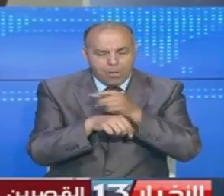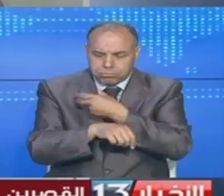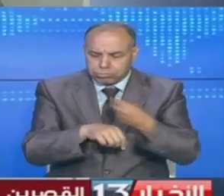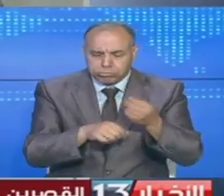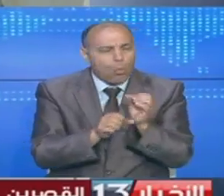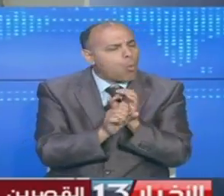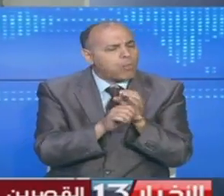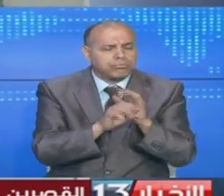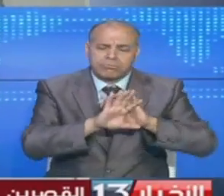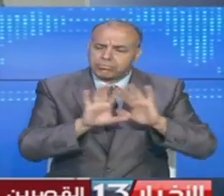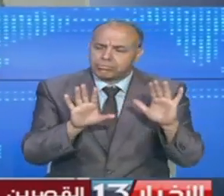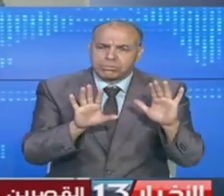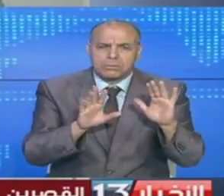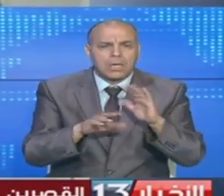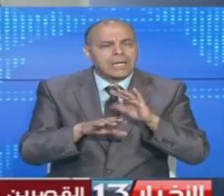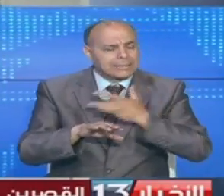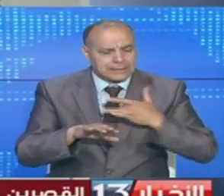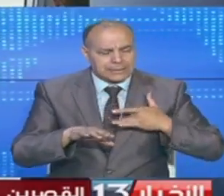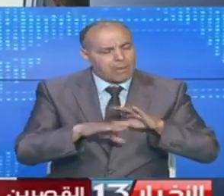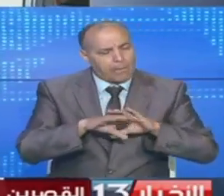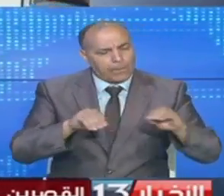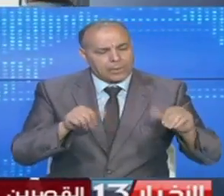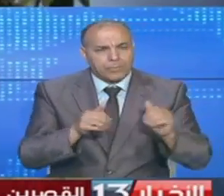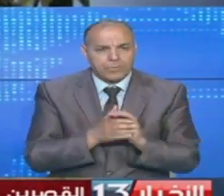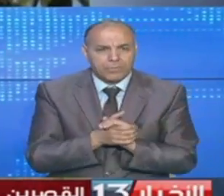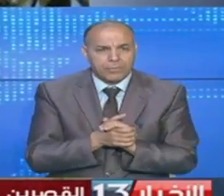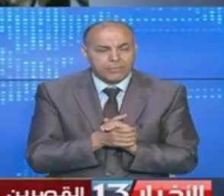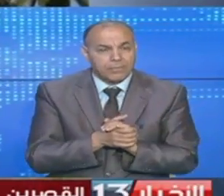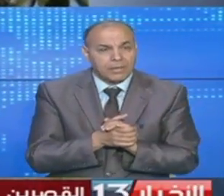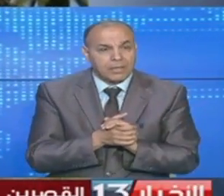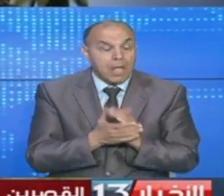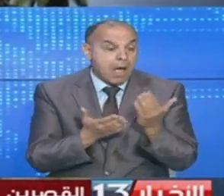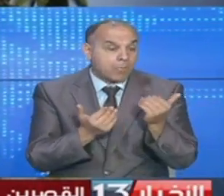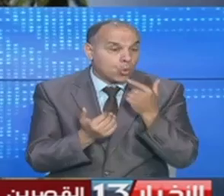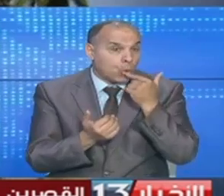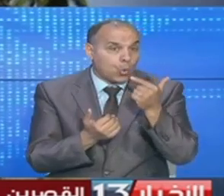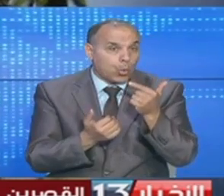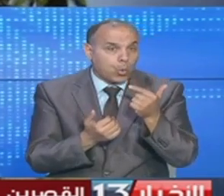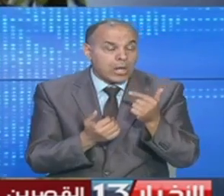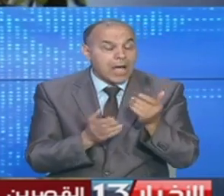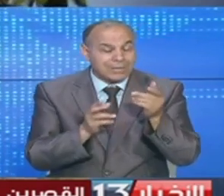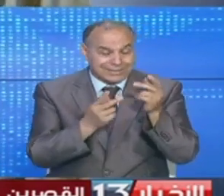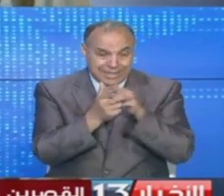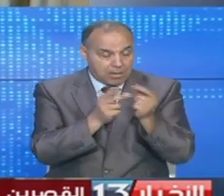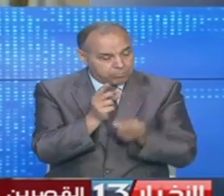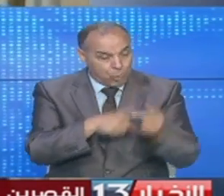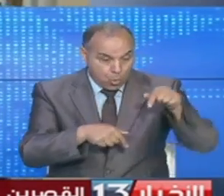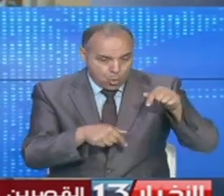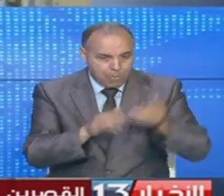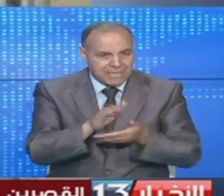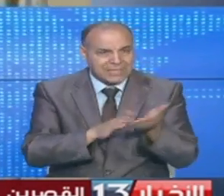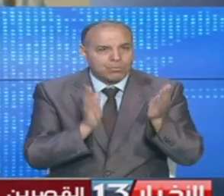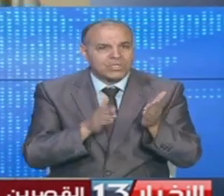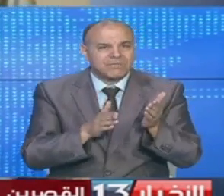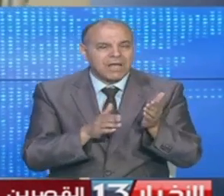التحاليل الضرورية وحالتهم الصحية مستقرة. وكان من المنتظر أن يغادروا المستشفى اليوم باتجاه